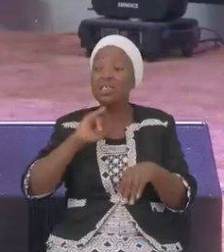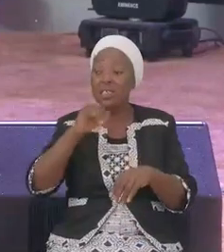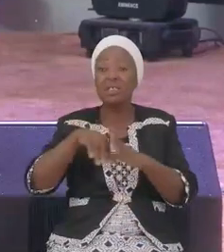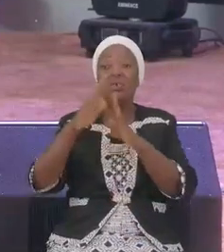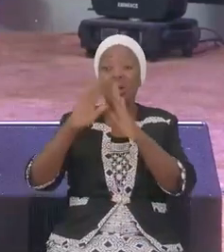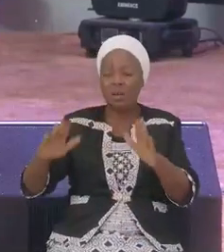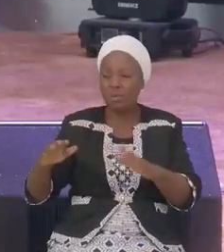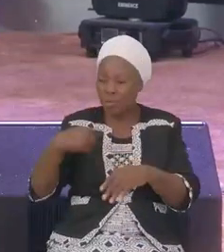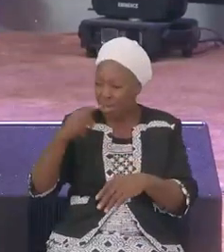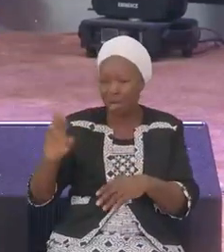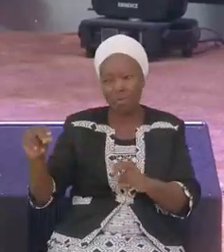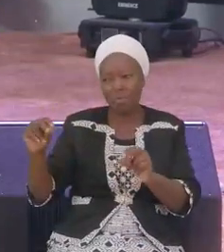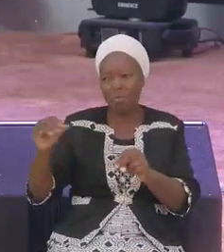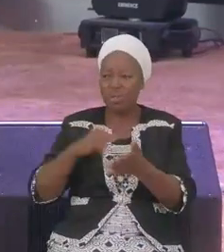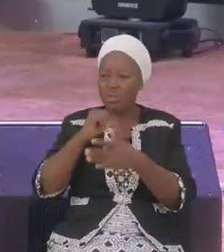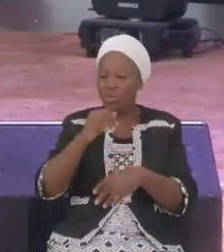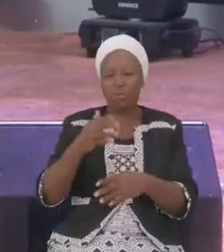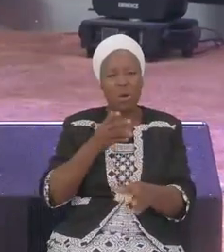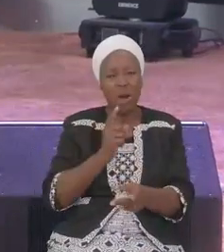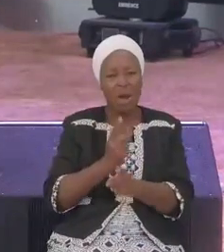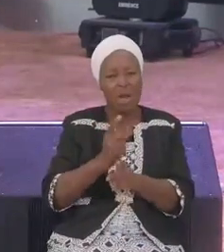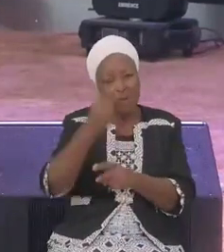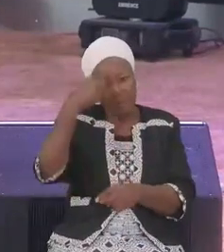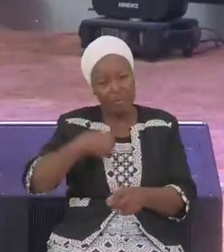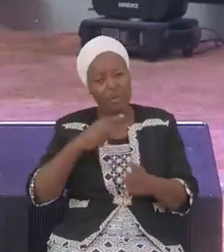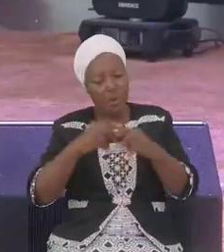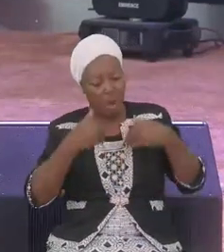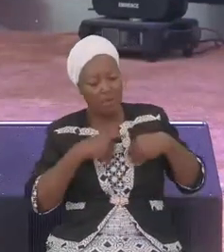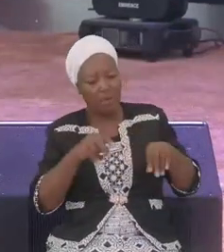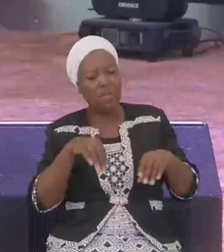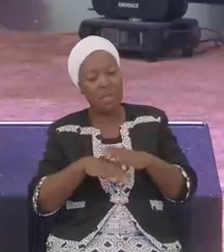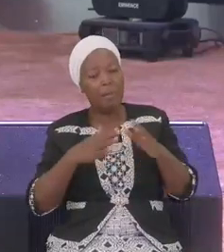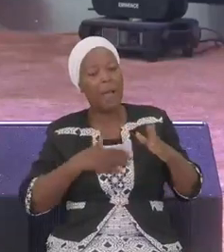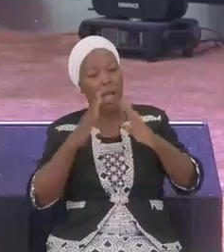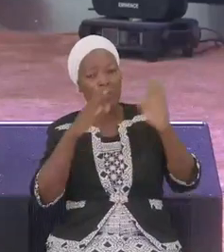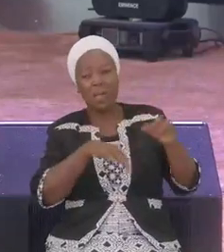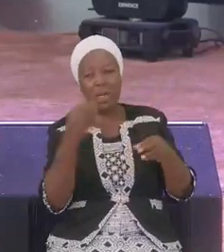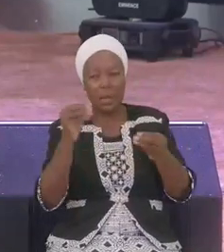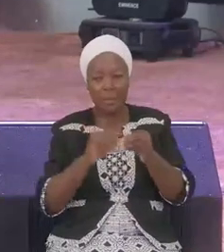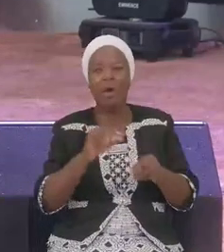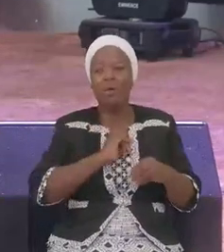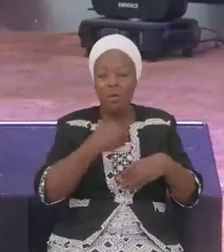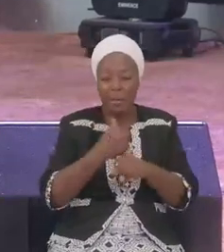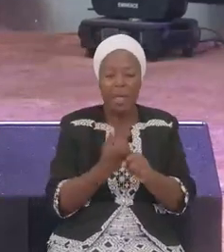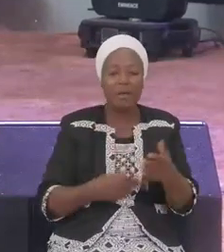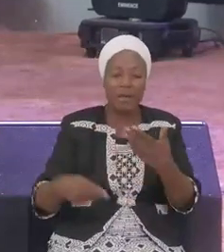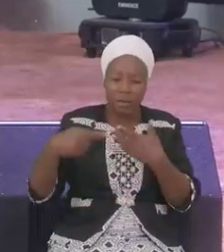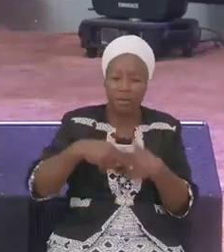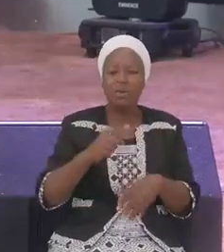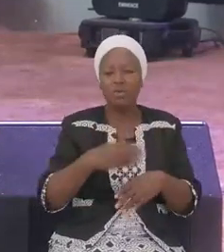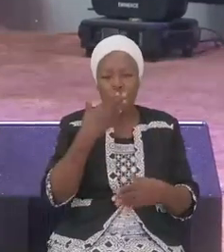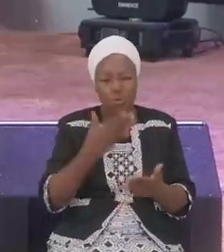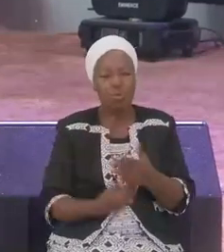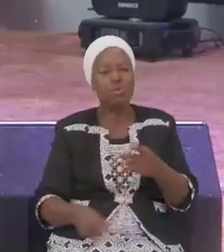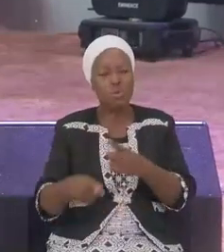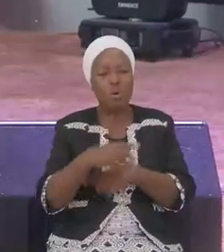est partie. Tu sais que les relations illicites que tu avais avec la femme, avec l'homme, là, tu as abandonné cela, les bons vieux jours. Oui,